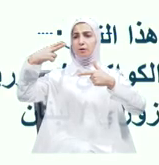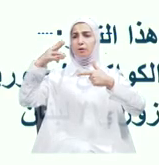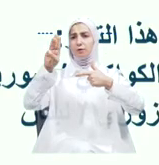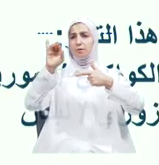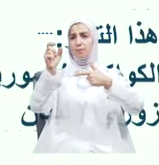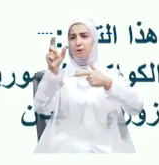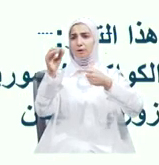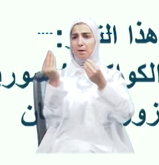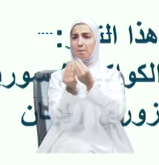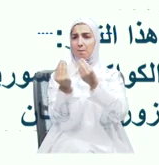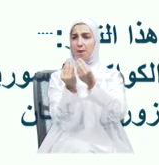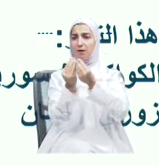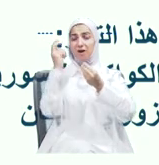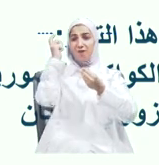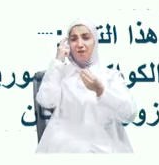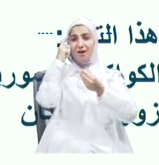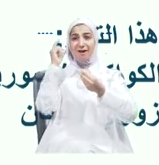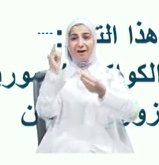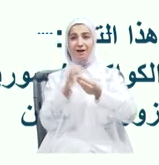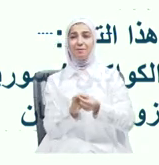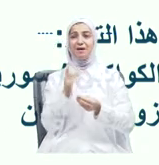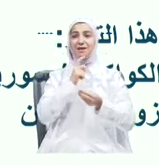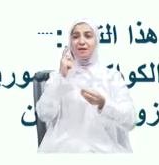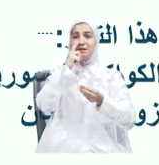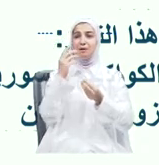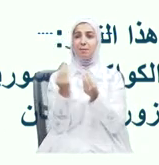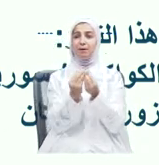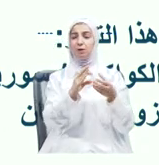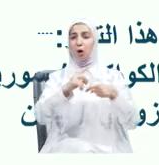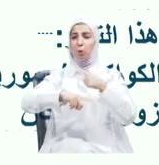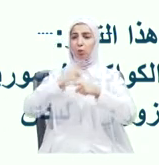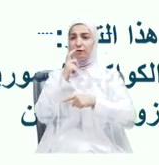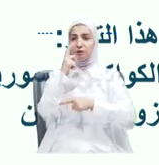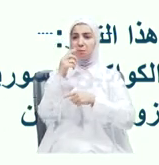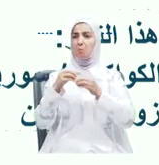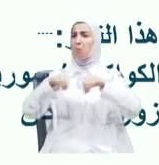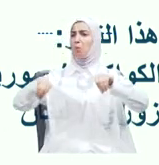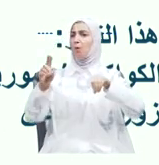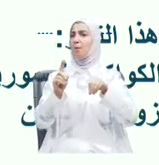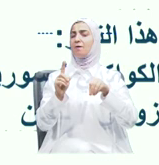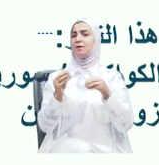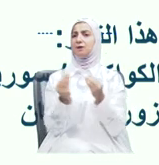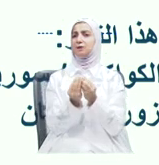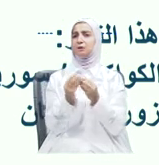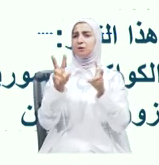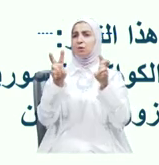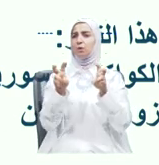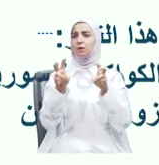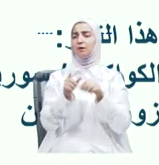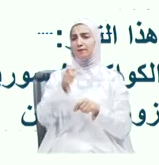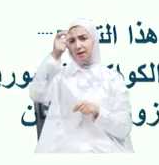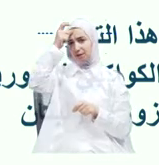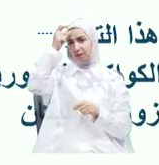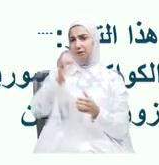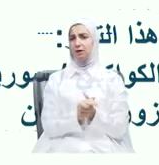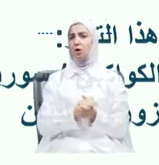الإسلامية، ولم يفكروا بالانفصال عنها إلا بعد قيام حركة التتريك. برز هذا التيار